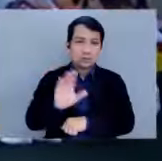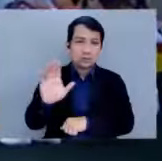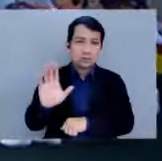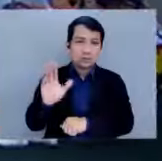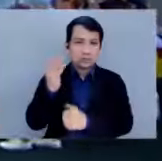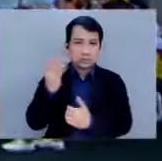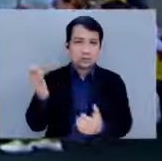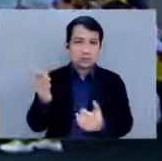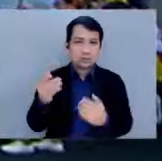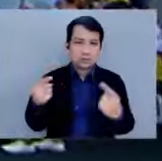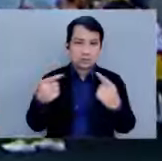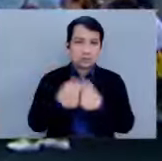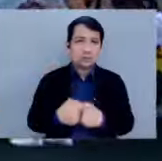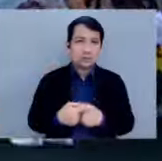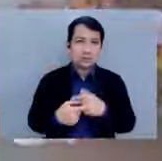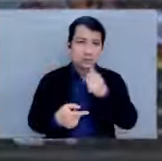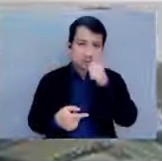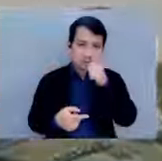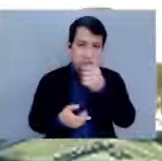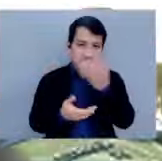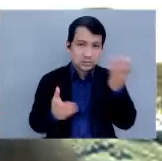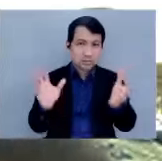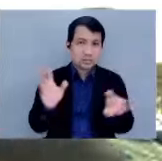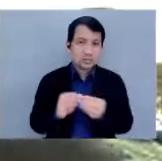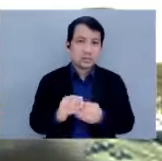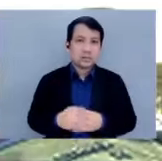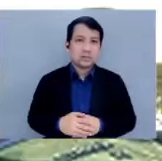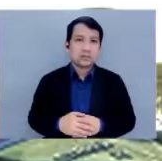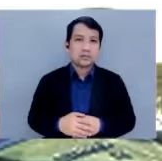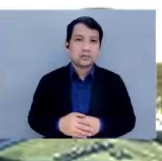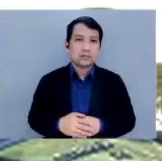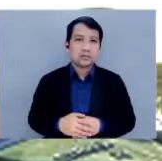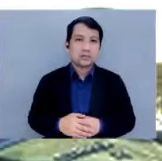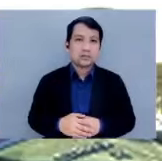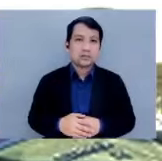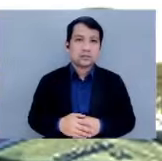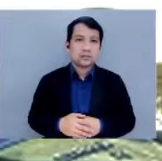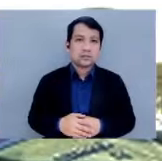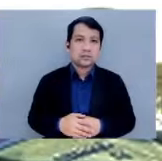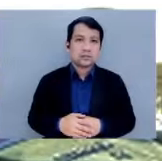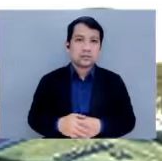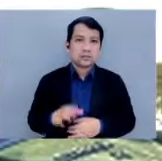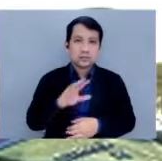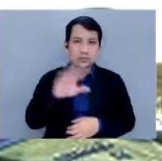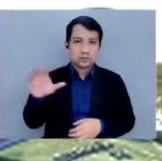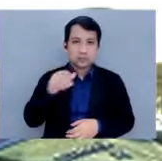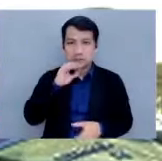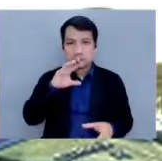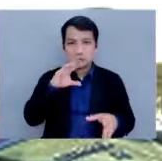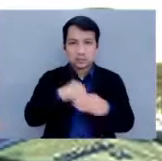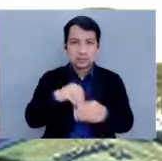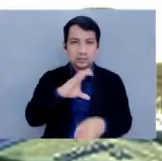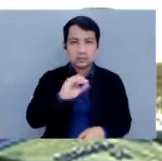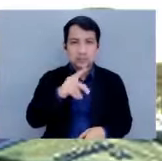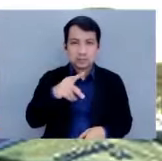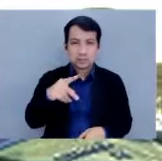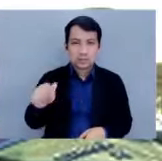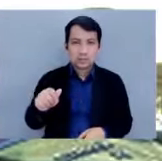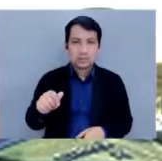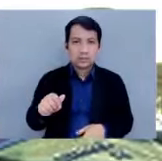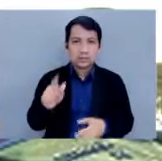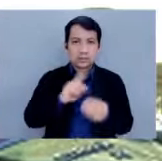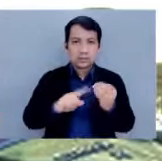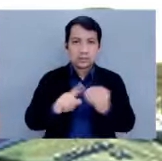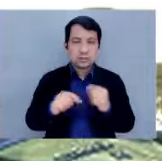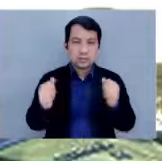pagkontra sa franchise consolidation. Hindi natin kinakailangan sumapi sa kooperatiba, hindi natin kinakailangan sumama sa